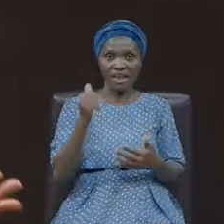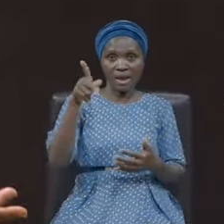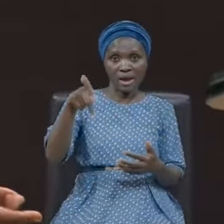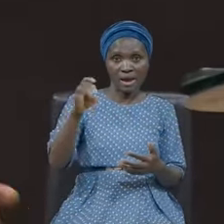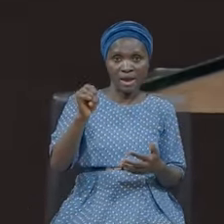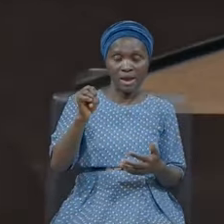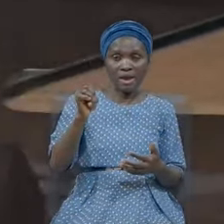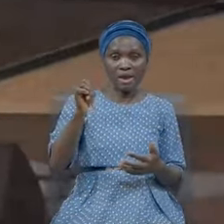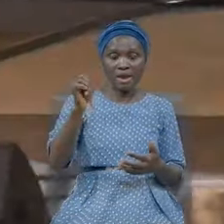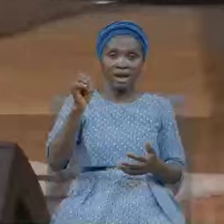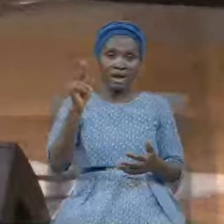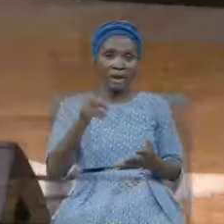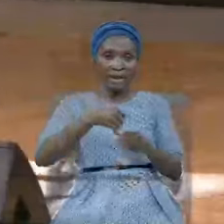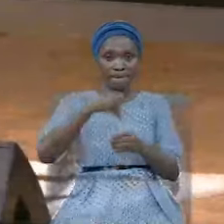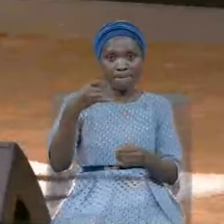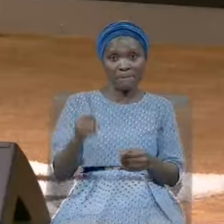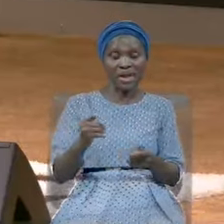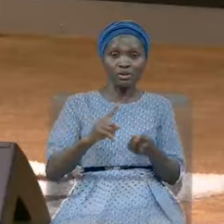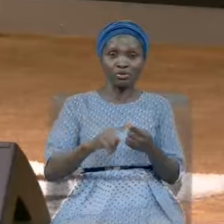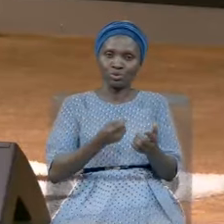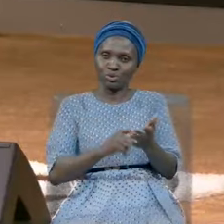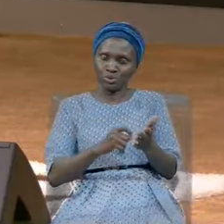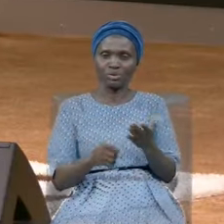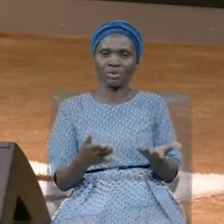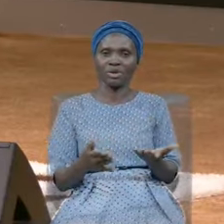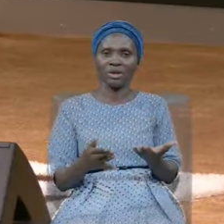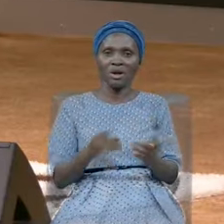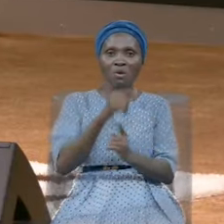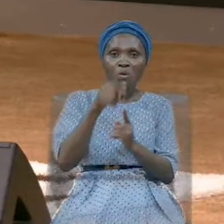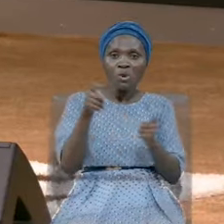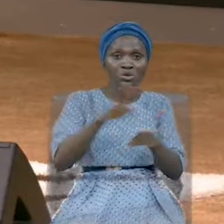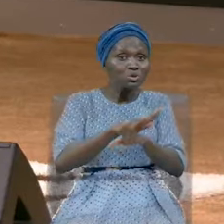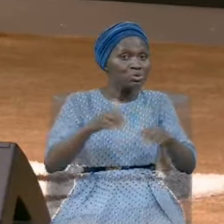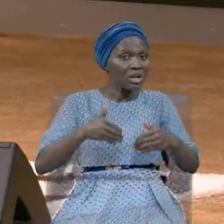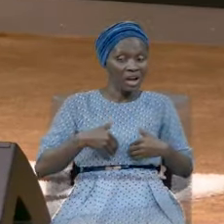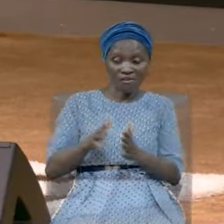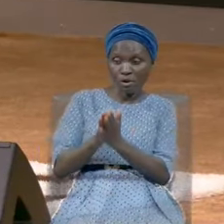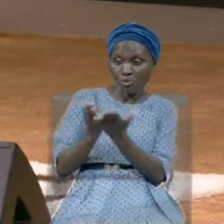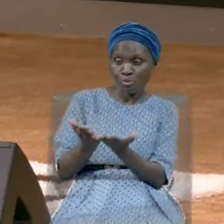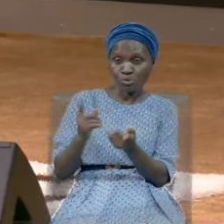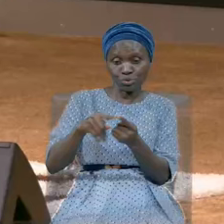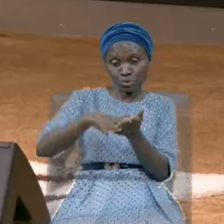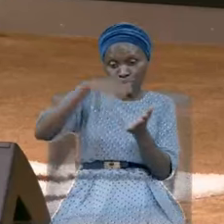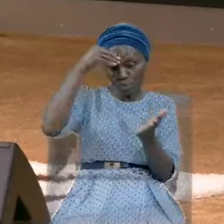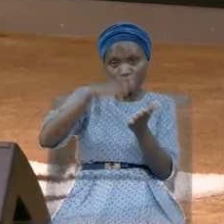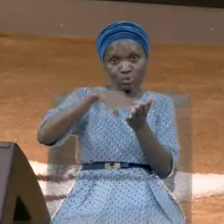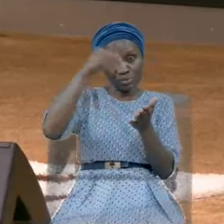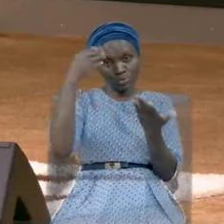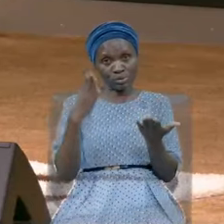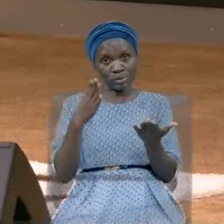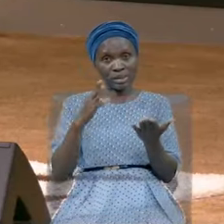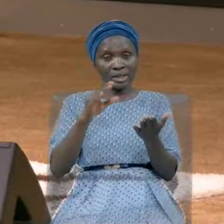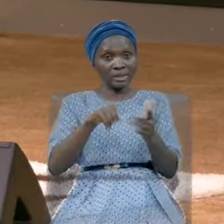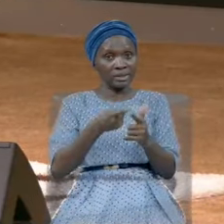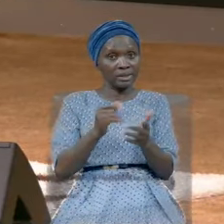lorsque vous n'avez pas l'écriture, vous ne pouvez pas écrire. Maintenant, vous avez l'écriture. Lorsque vous n'avez pas de livre à lire, il n'avait pas